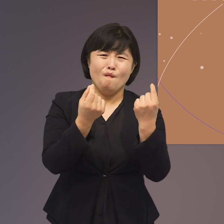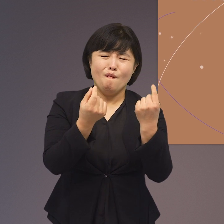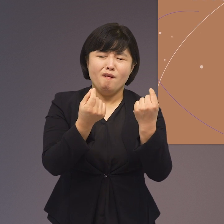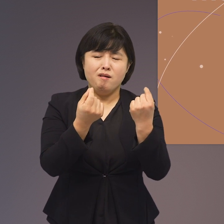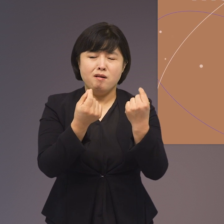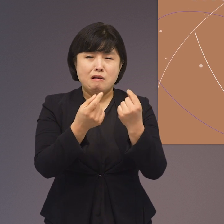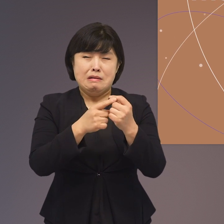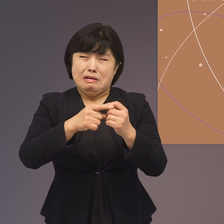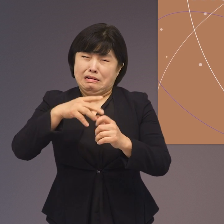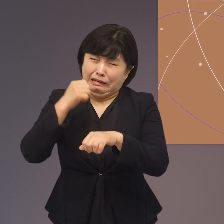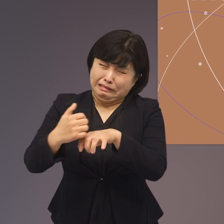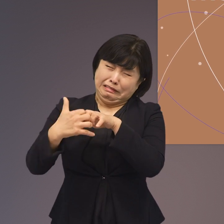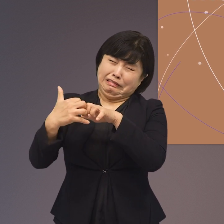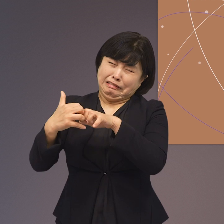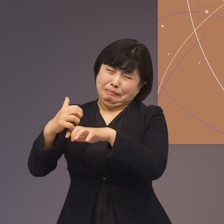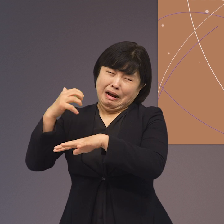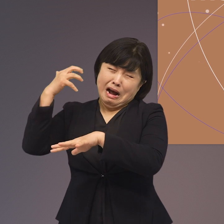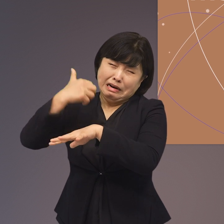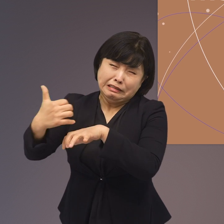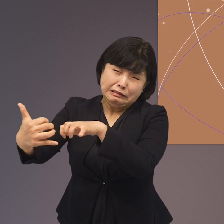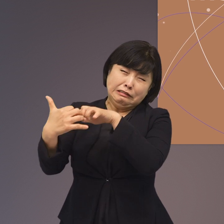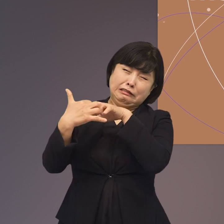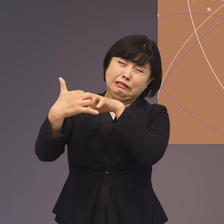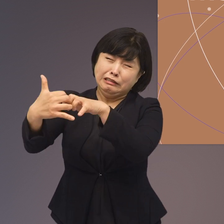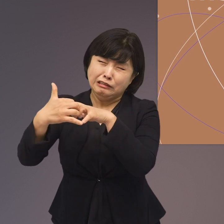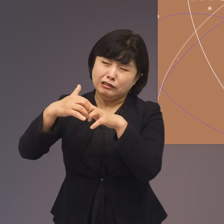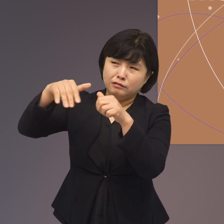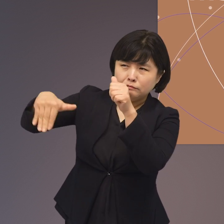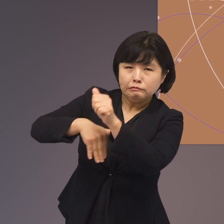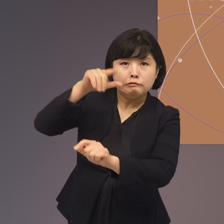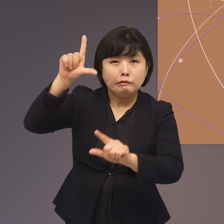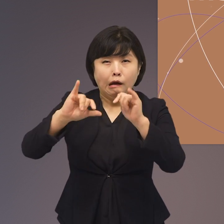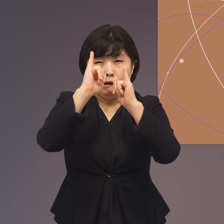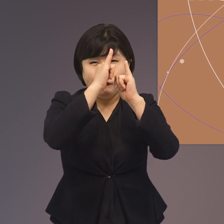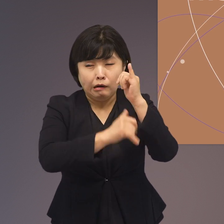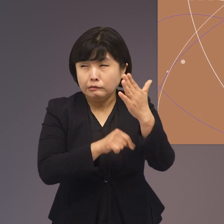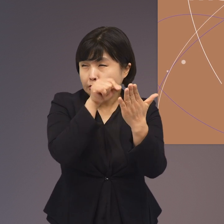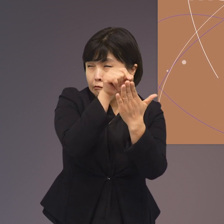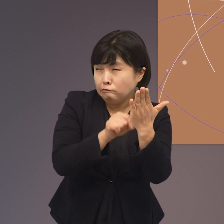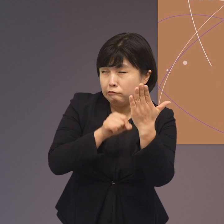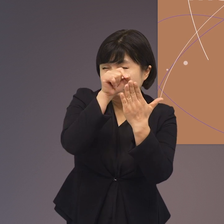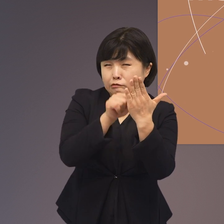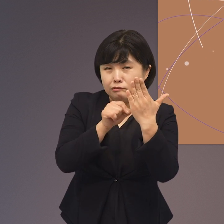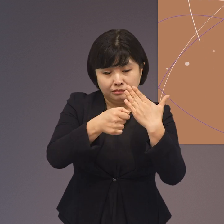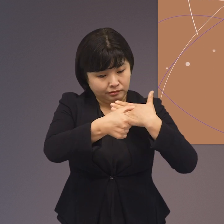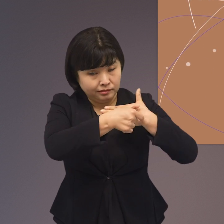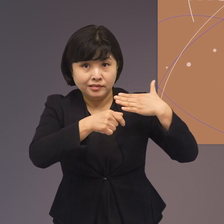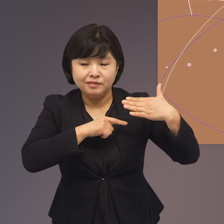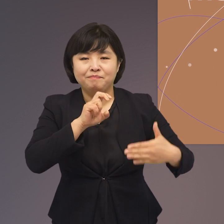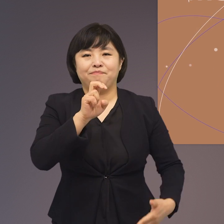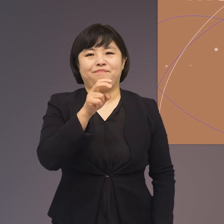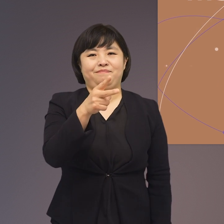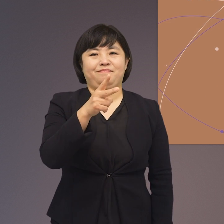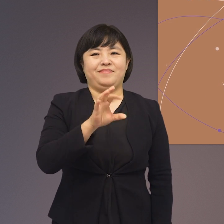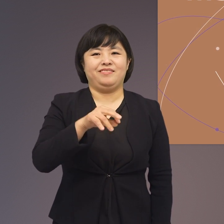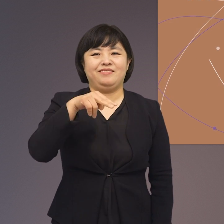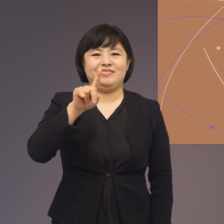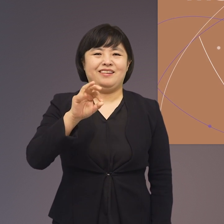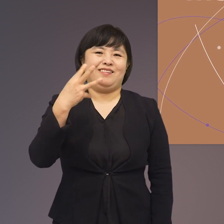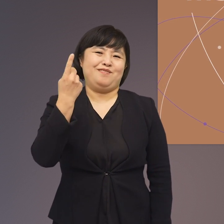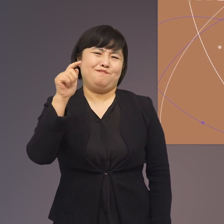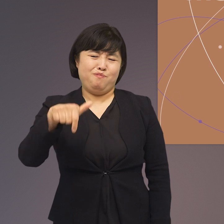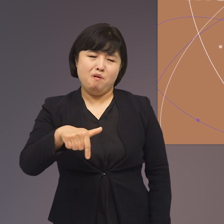아울러 그런 그가 말년의 전쟁터에서 틈틈이 작성했다는 명상록에는 윤리적